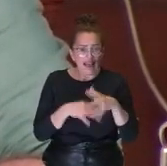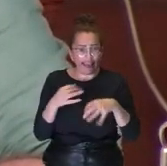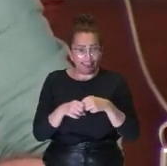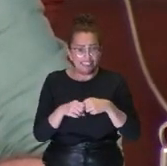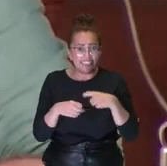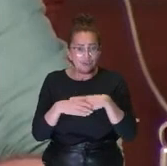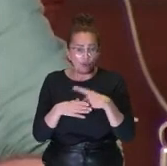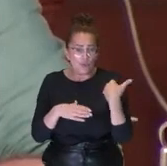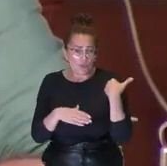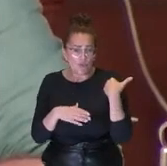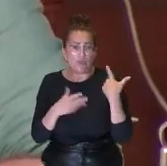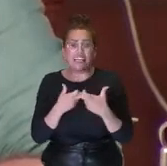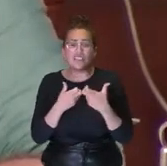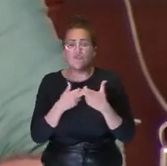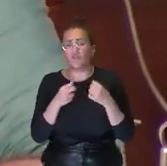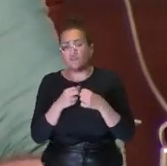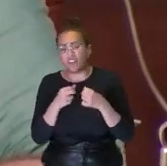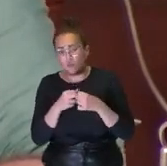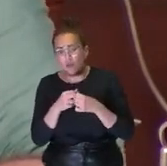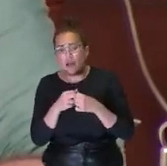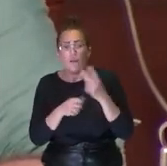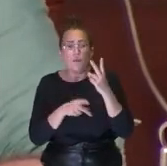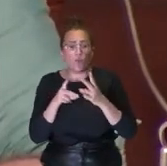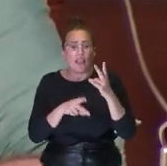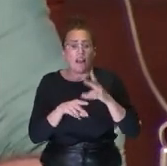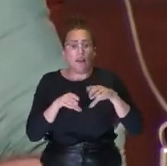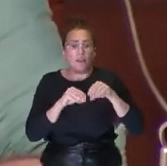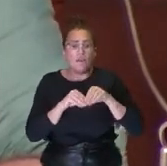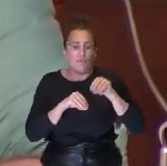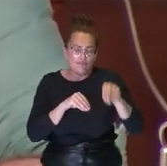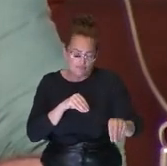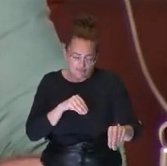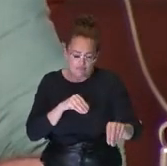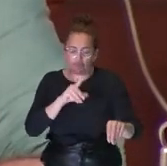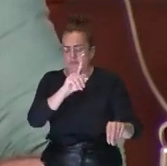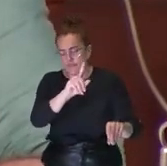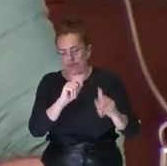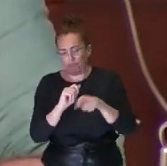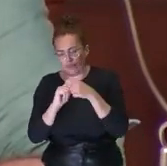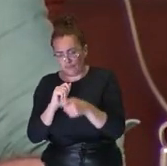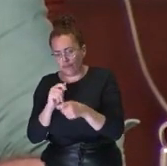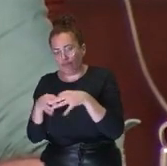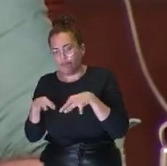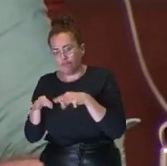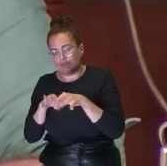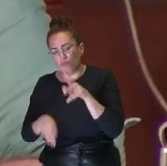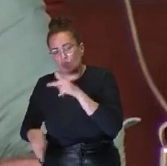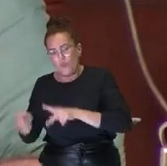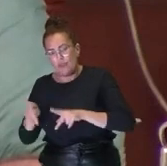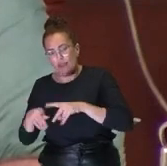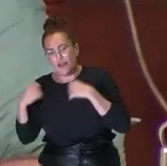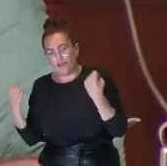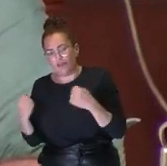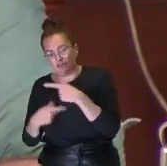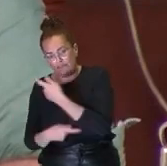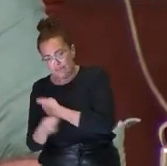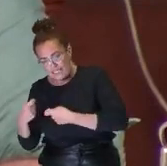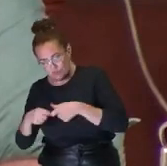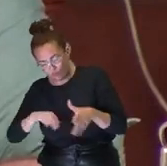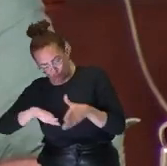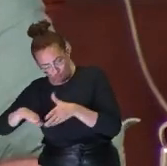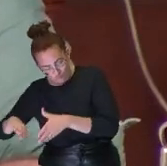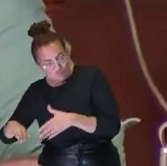plus de 500 mètres carrés hors concession d'aménagement du centre ancien et hors foncier d'activité économique. On a